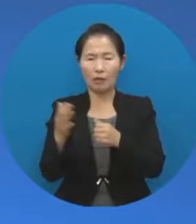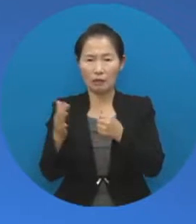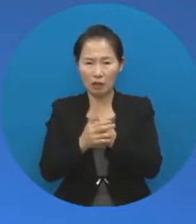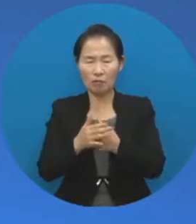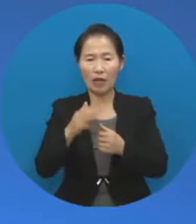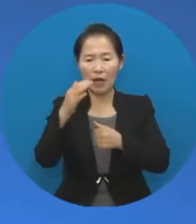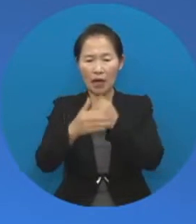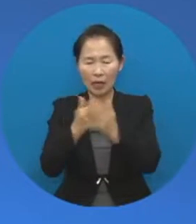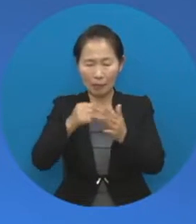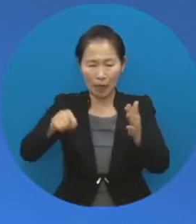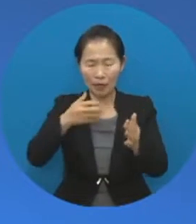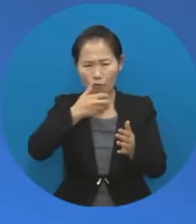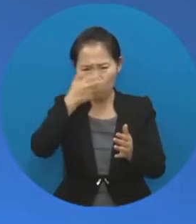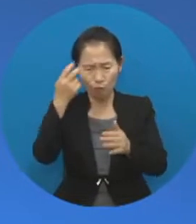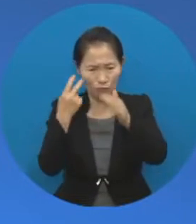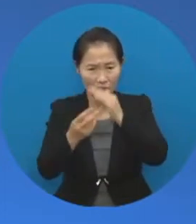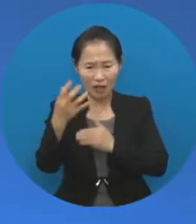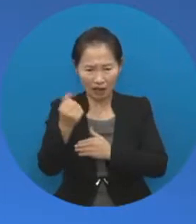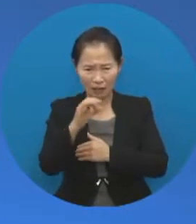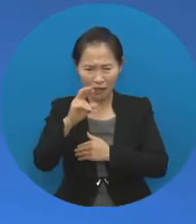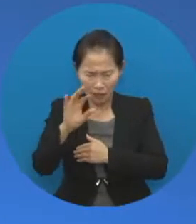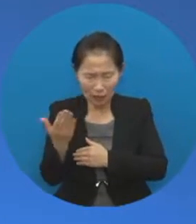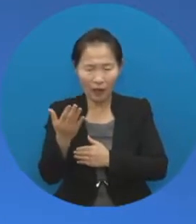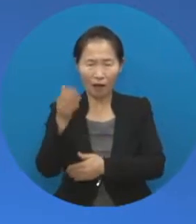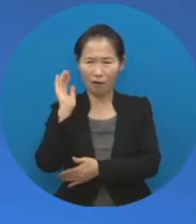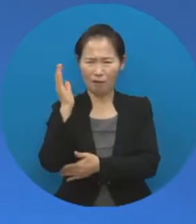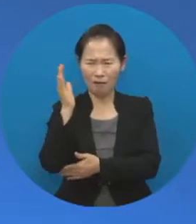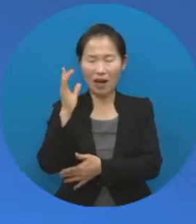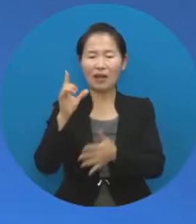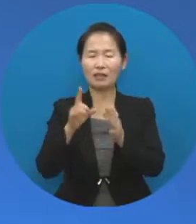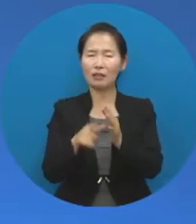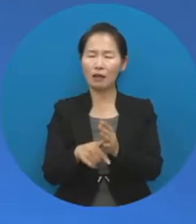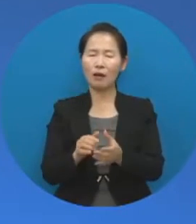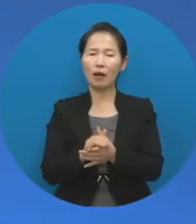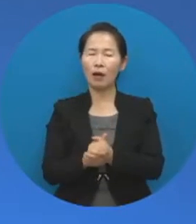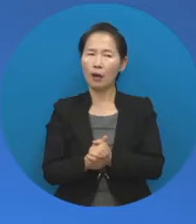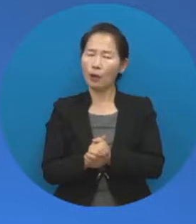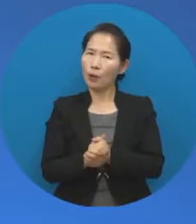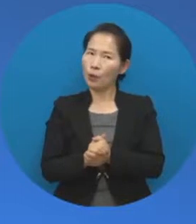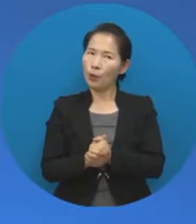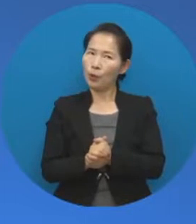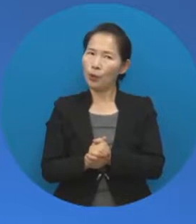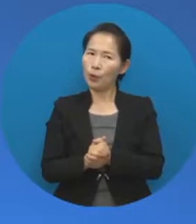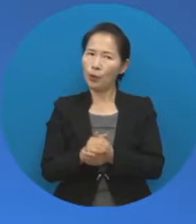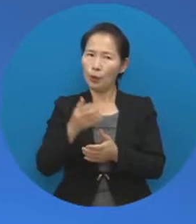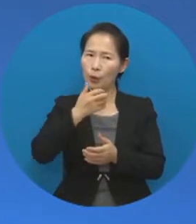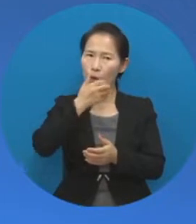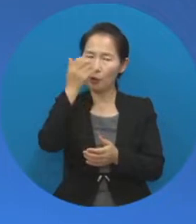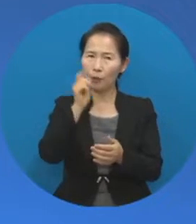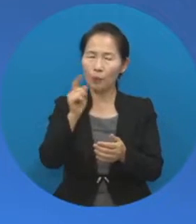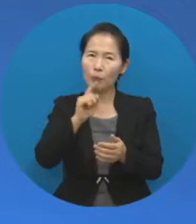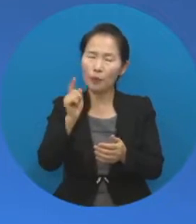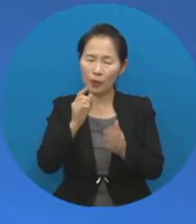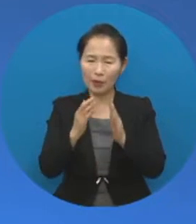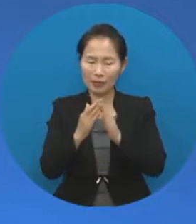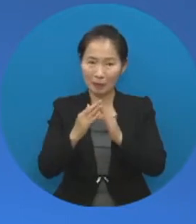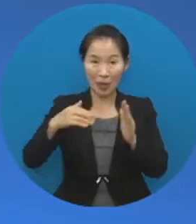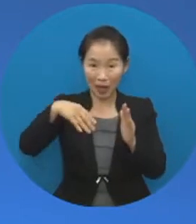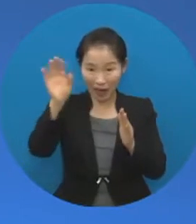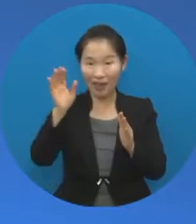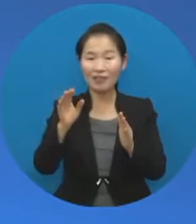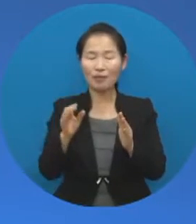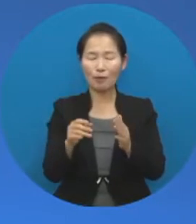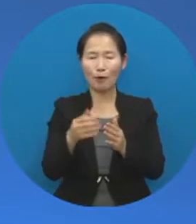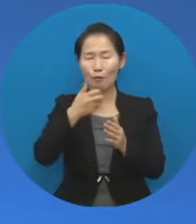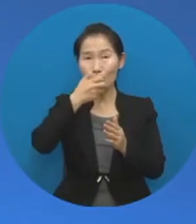말씀하시는데 저는 그래서 집에 가서 기도하면서 꿈을 적으라고 하셔서 집에 가서